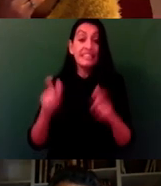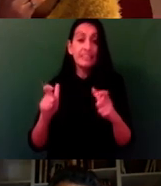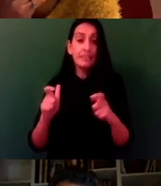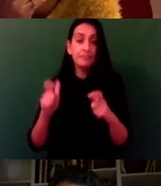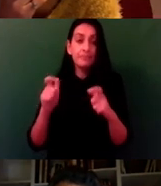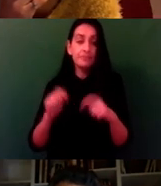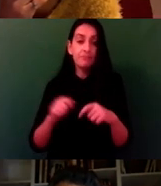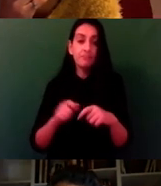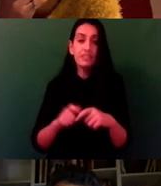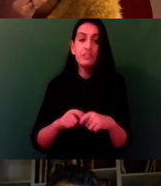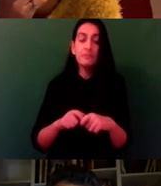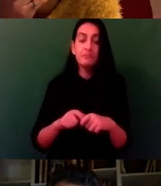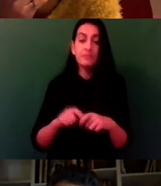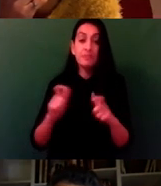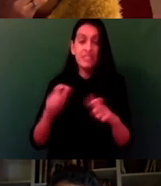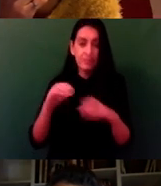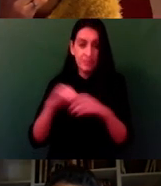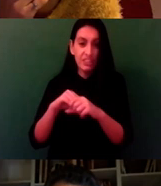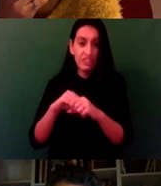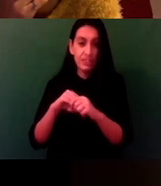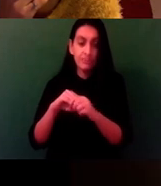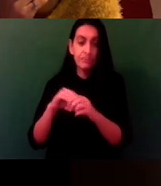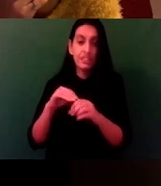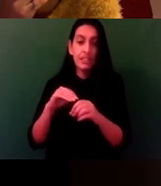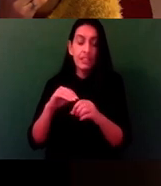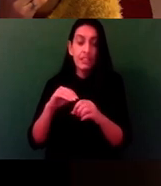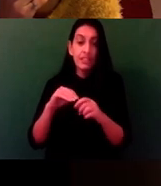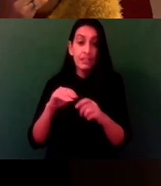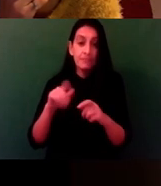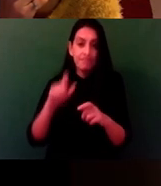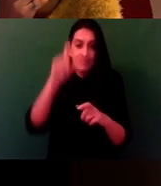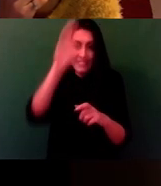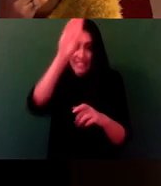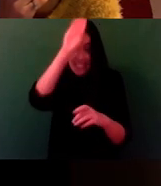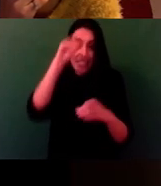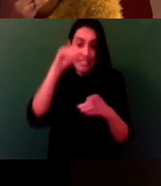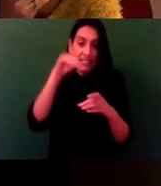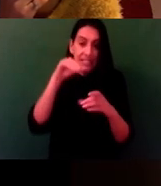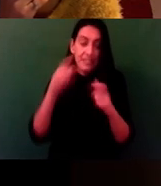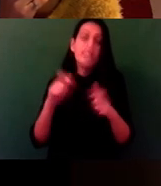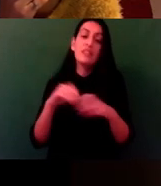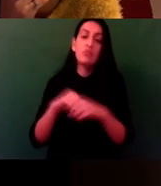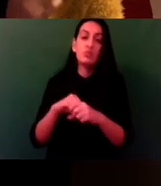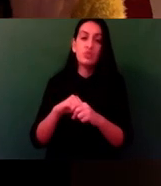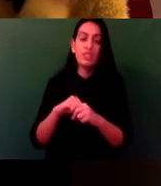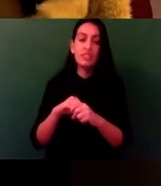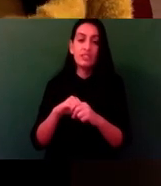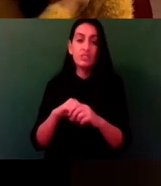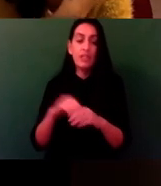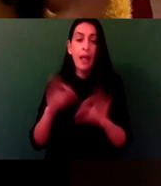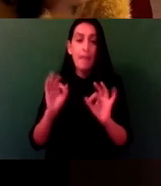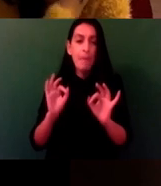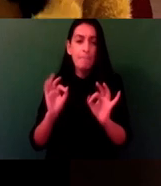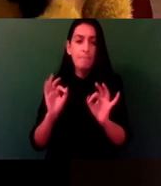haftaya yetişsin ve her şeyin teslimi dündü gibi bir mantıkla yönetmeye çalışan idare refleksleri içerisinde katılımcı süreçleri,